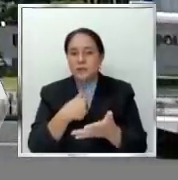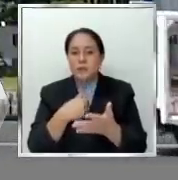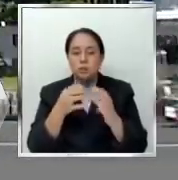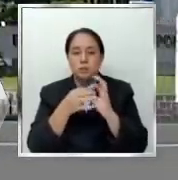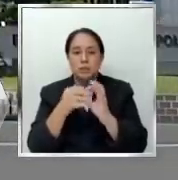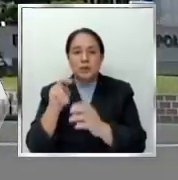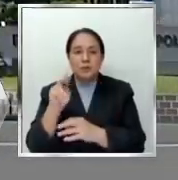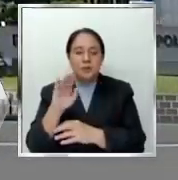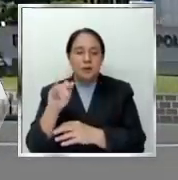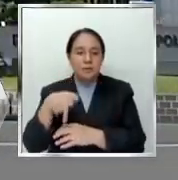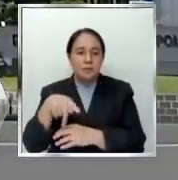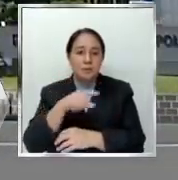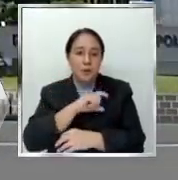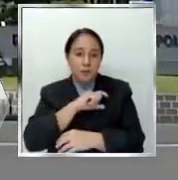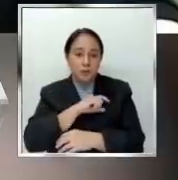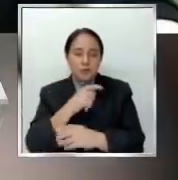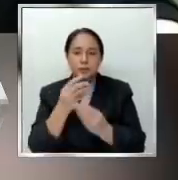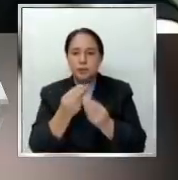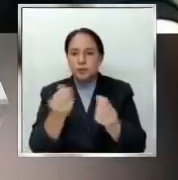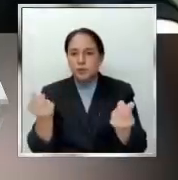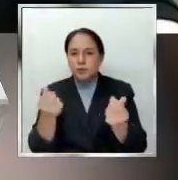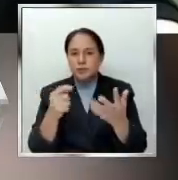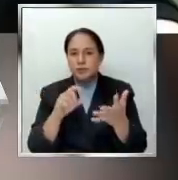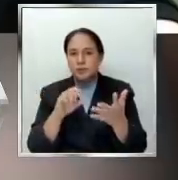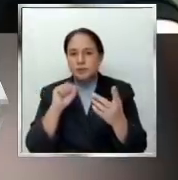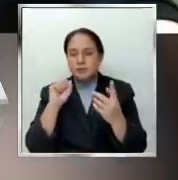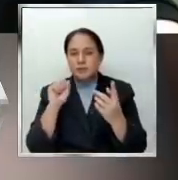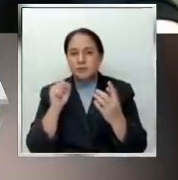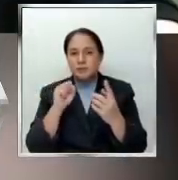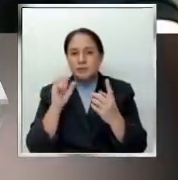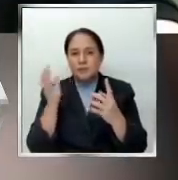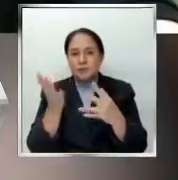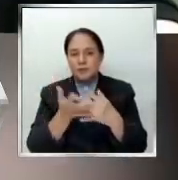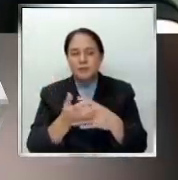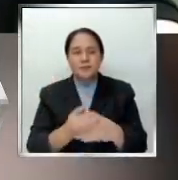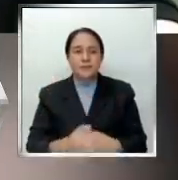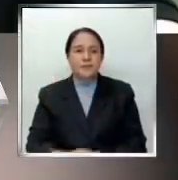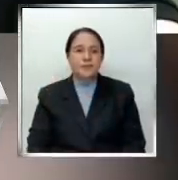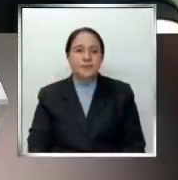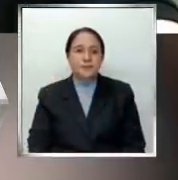para sa ikalulutas ng mga kaso. Nico Wahe, nakatutok, 24 oras.